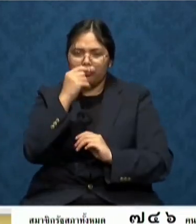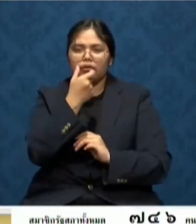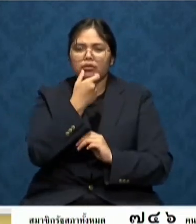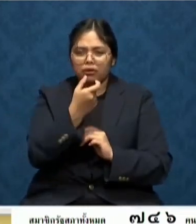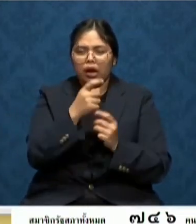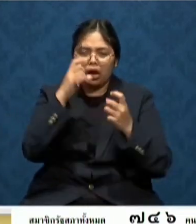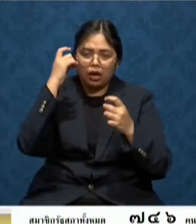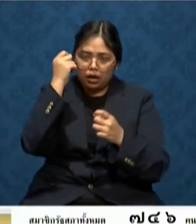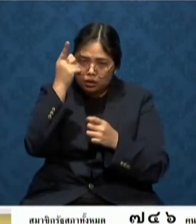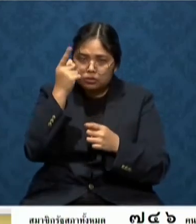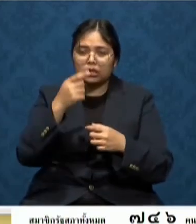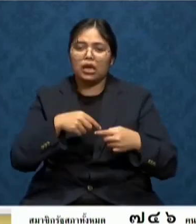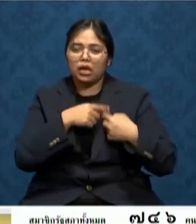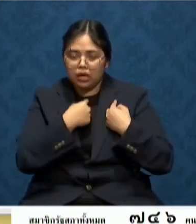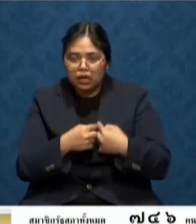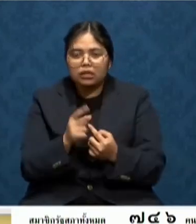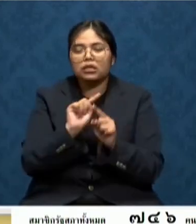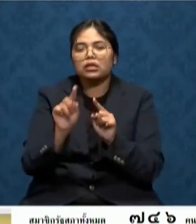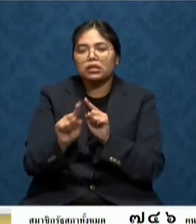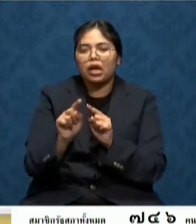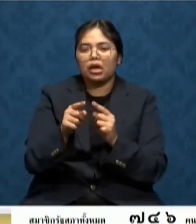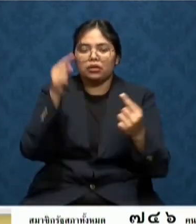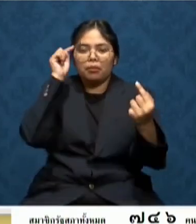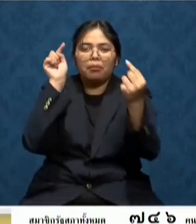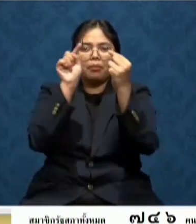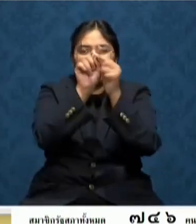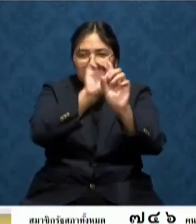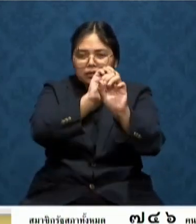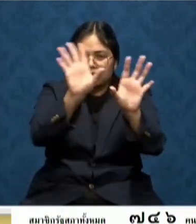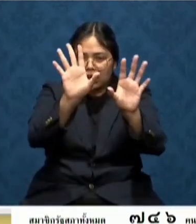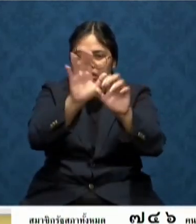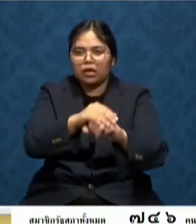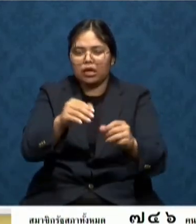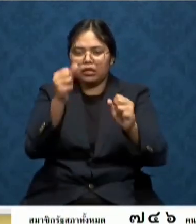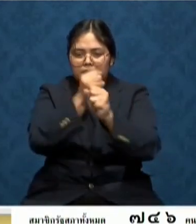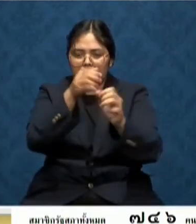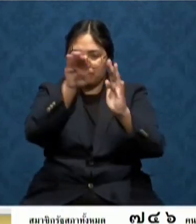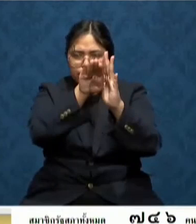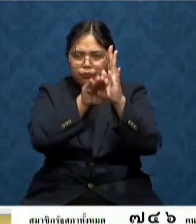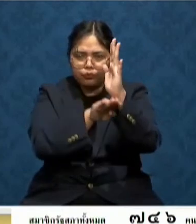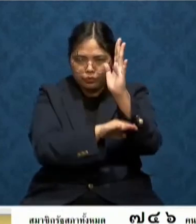ความเข้จกเข้าอเข้าใจแต่มีเปาหมายทชดเจนมีเธตไลทชดเจน